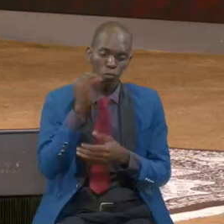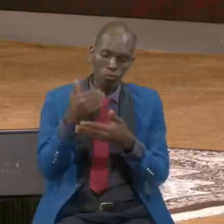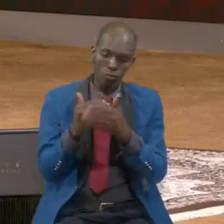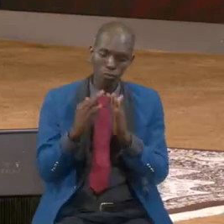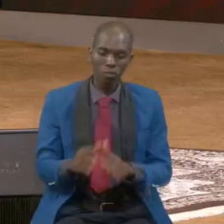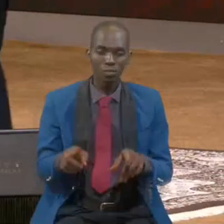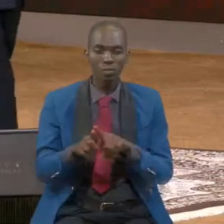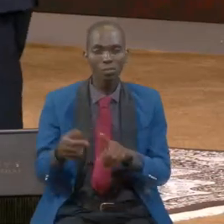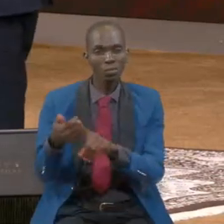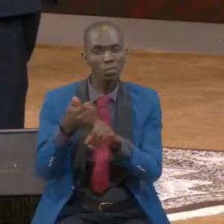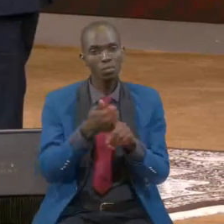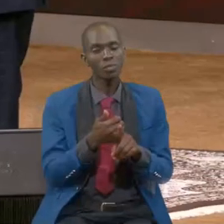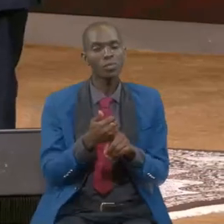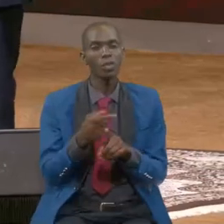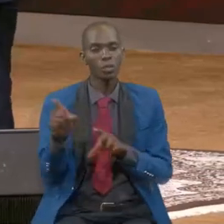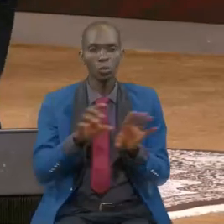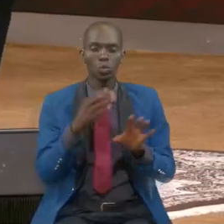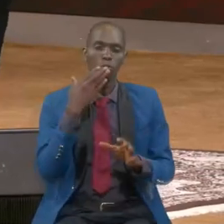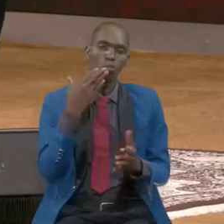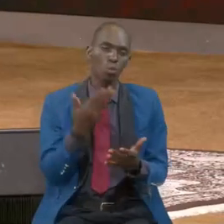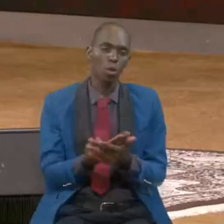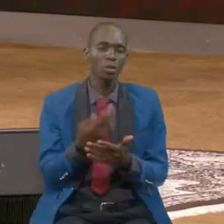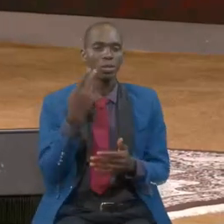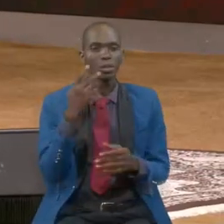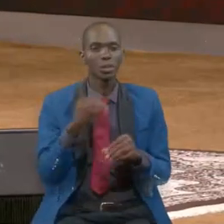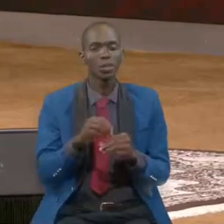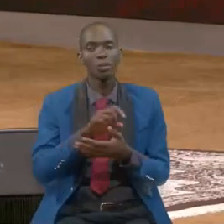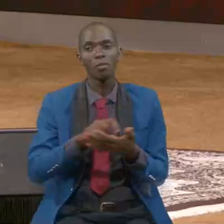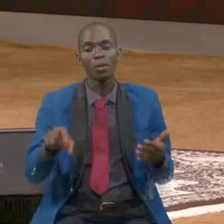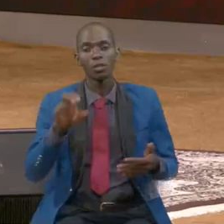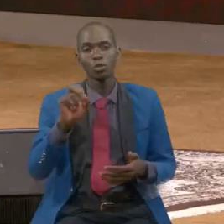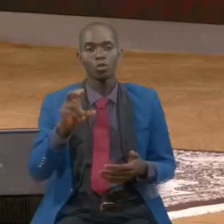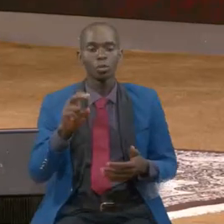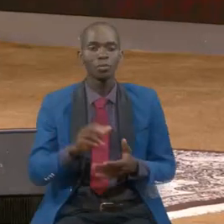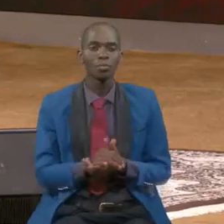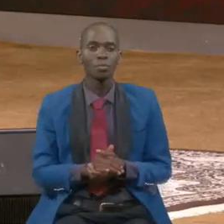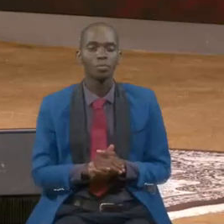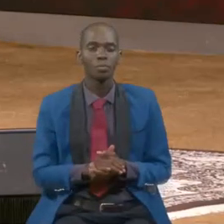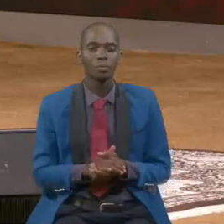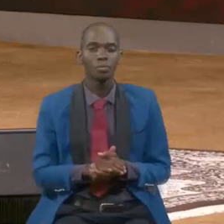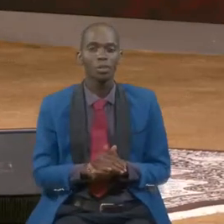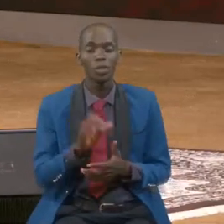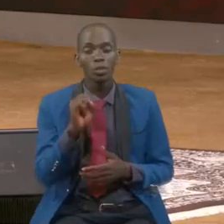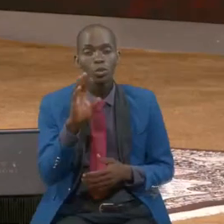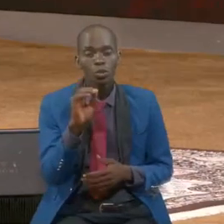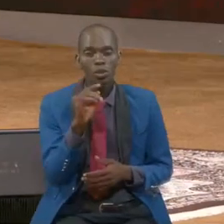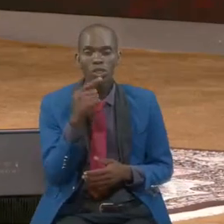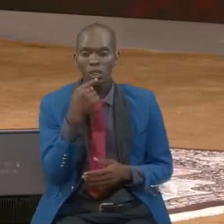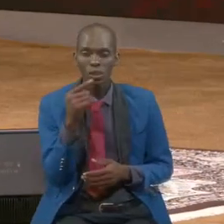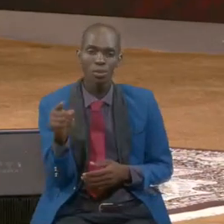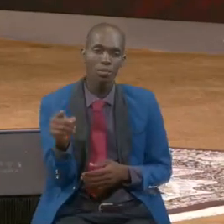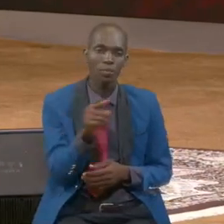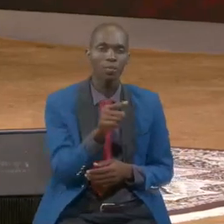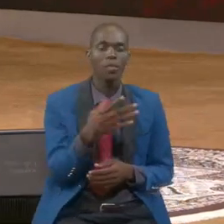et si nous accomplissons la loi royale alors nous ferons nous ferons